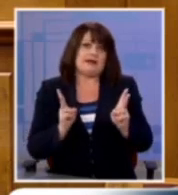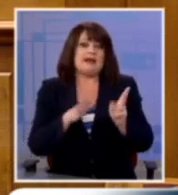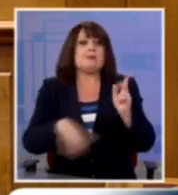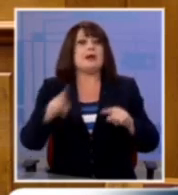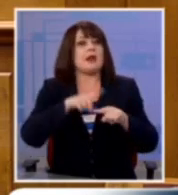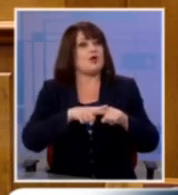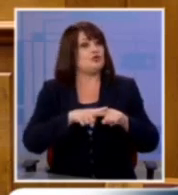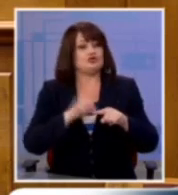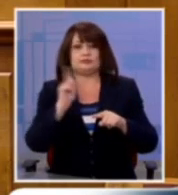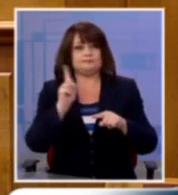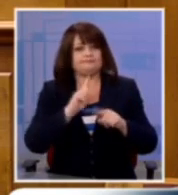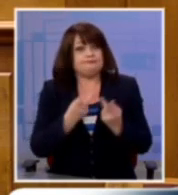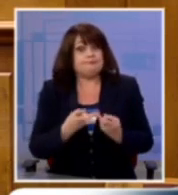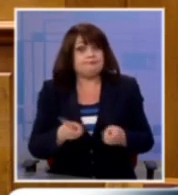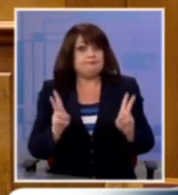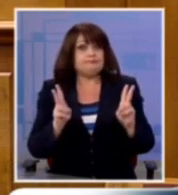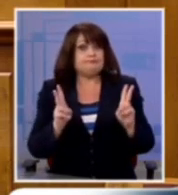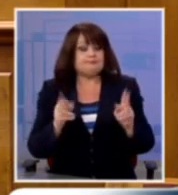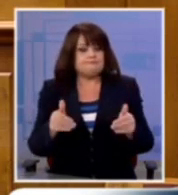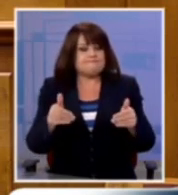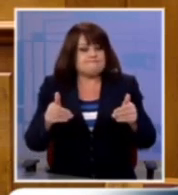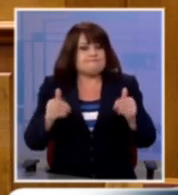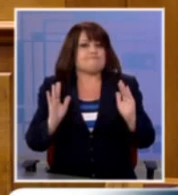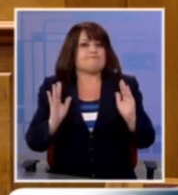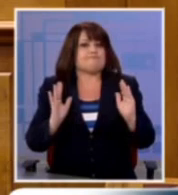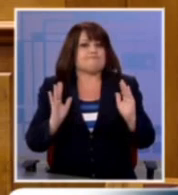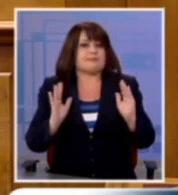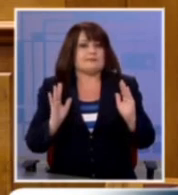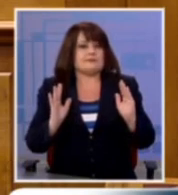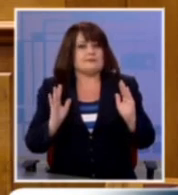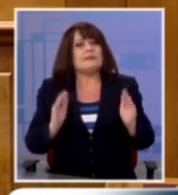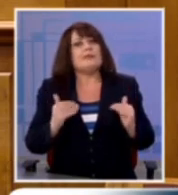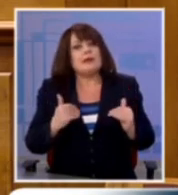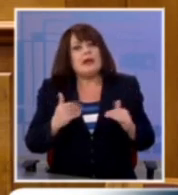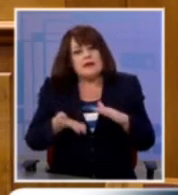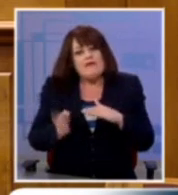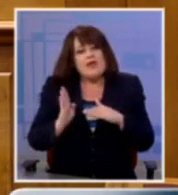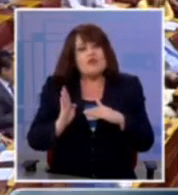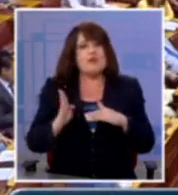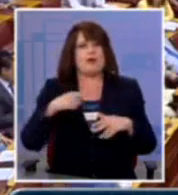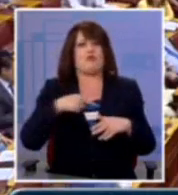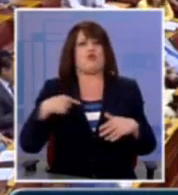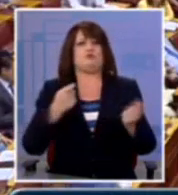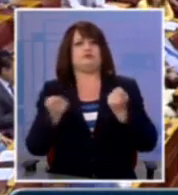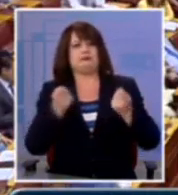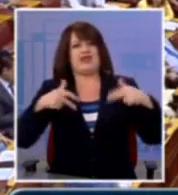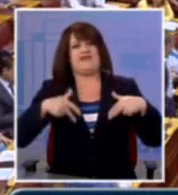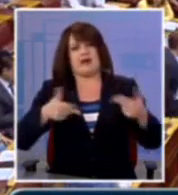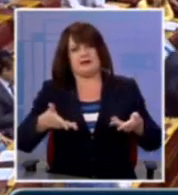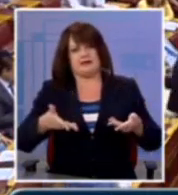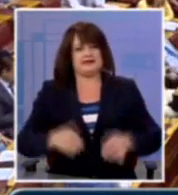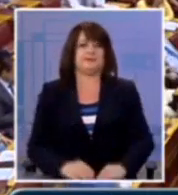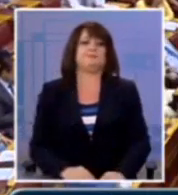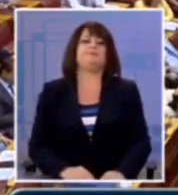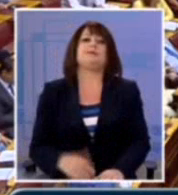ελληνικός λαός, δεν μας επιτρέπει να αναδιπλωθούμε από την ηγεσία του πολιτικού σκηνικού. Πριν όμως από